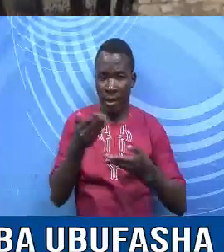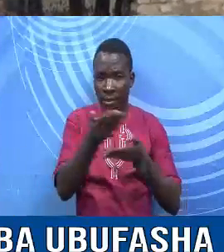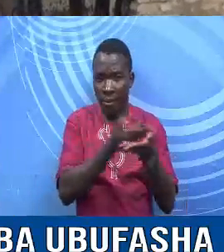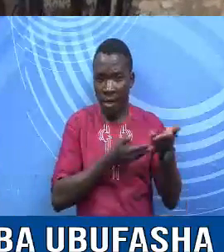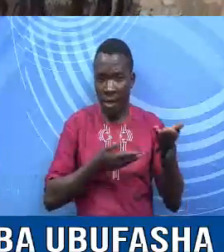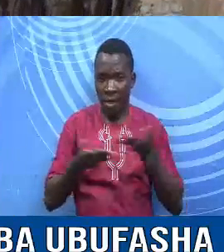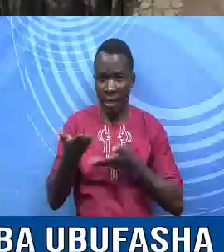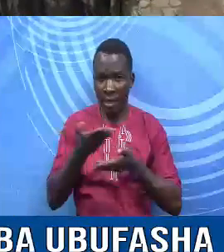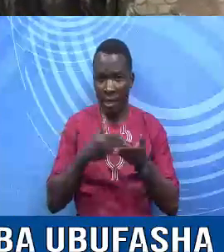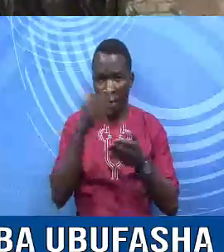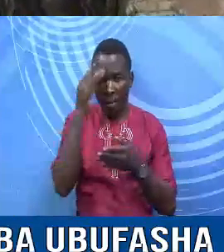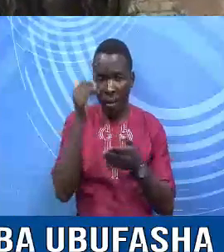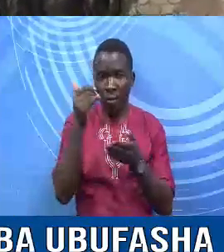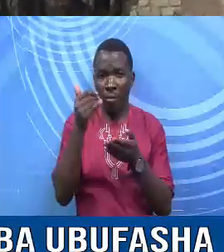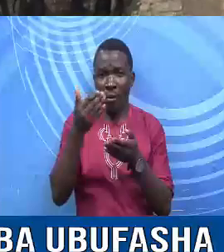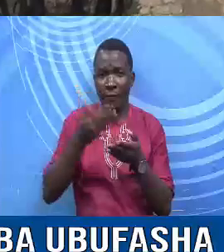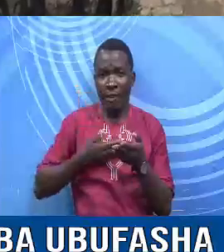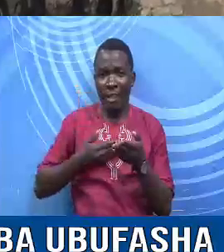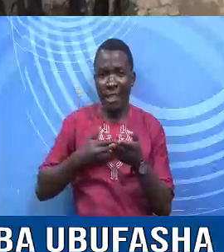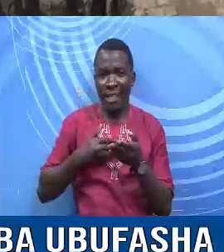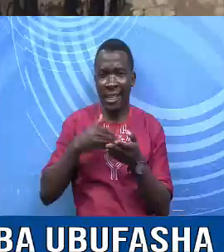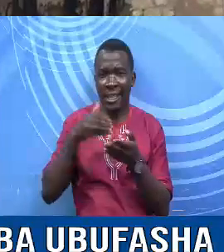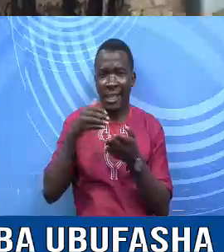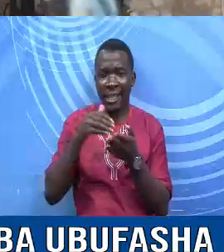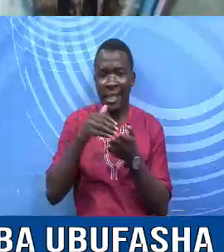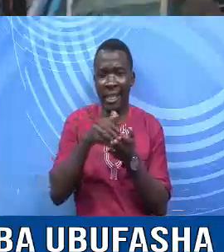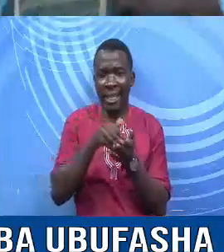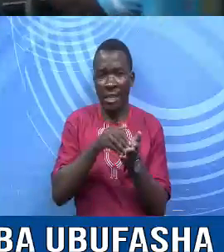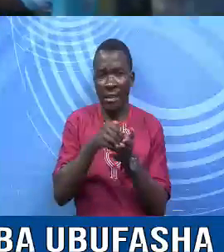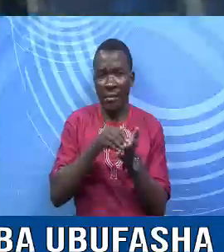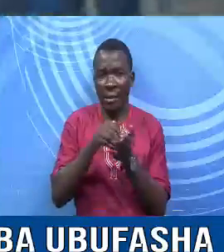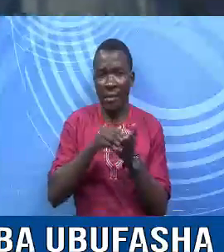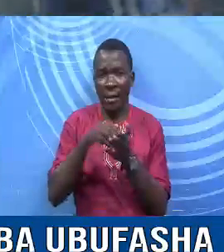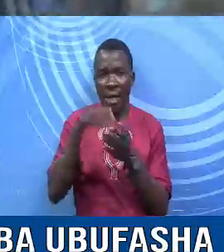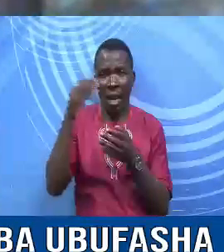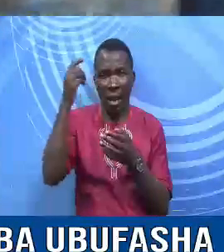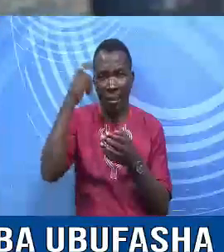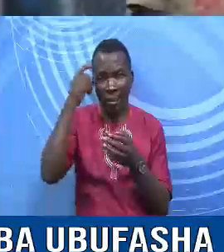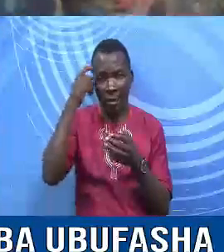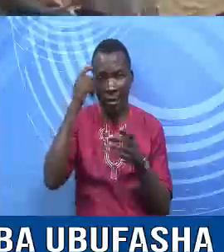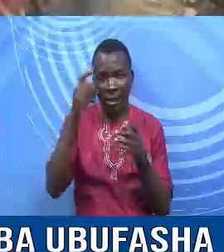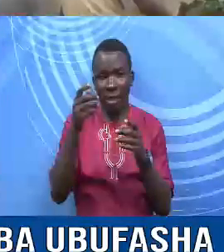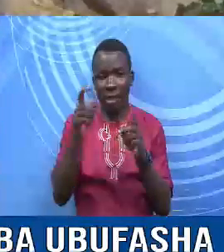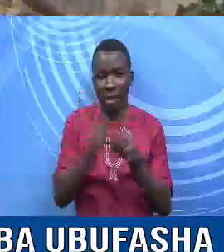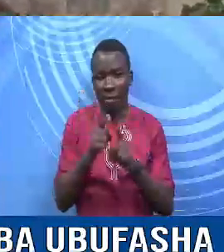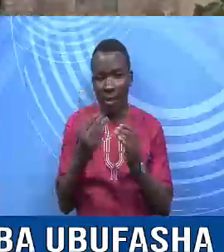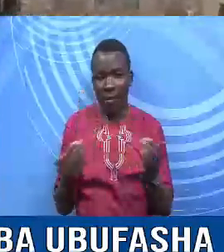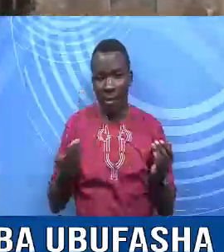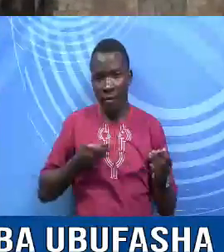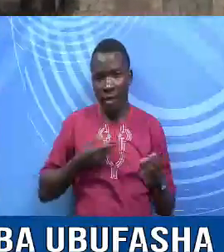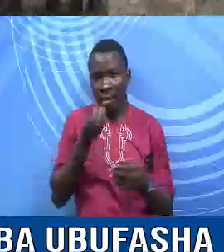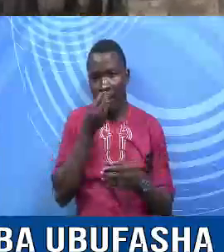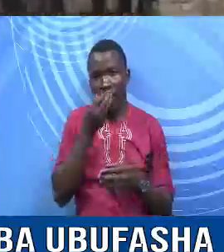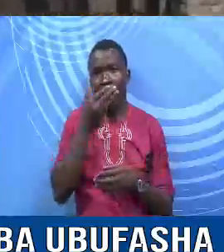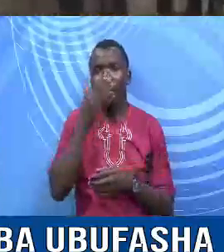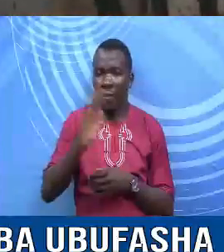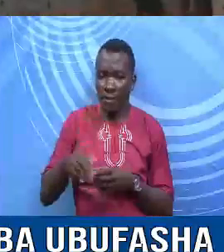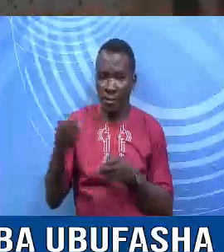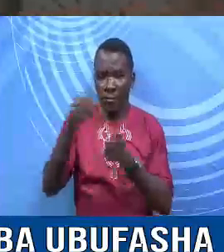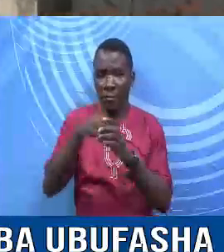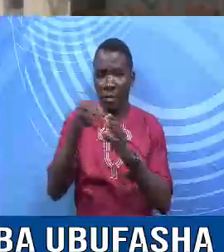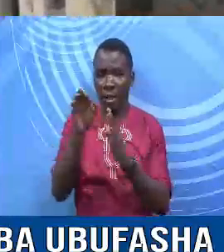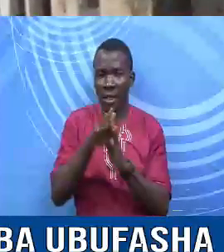banafite ihungabana mu mutwe ndetse ngo abana babo nabo bafite imirire mibi ngo bakaba banafashwa kujya muri gahunda y'imboneza mikurire